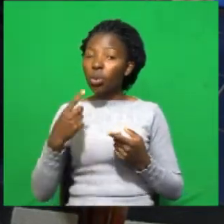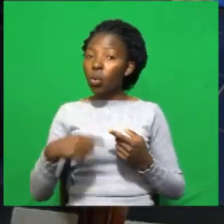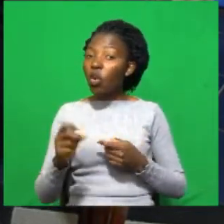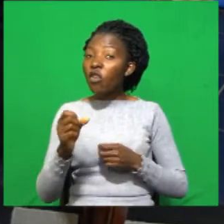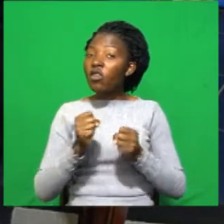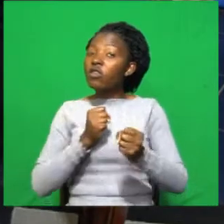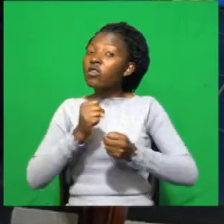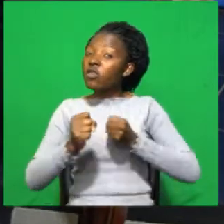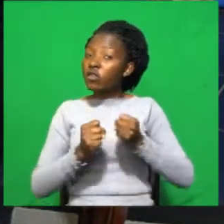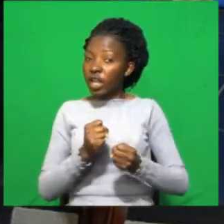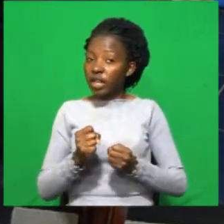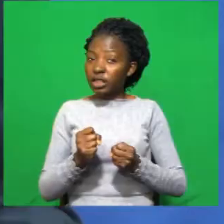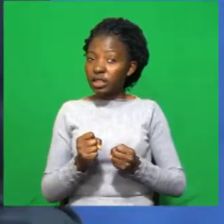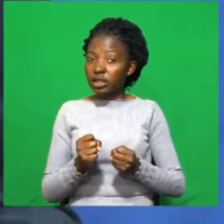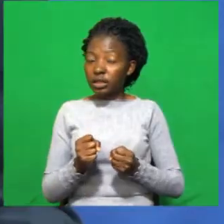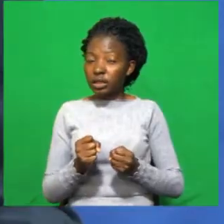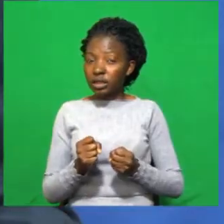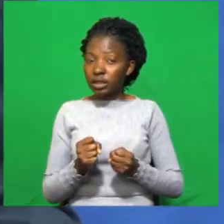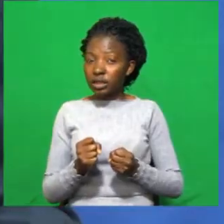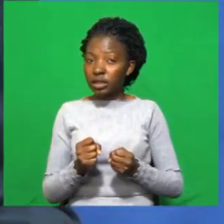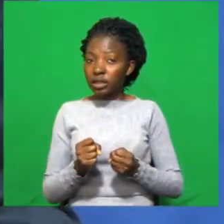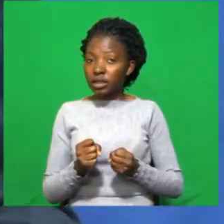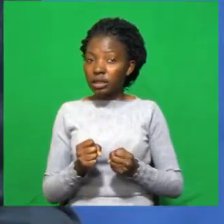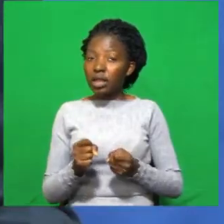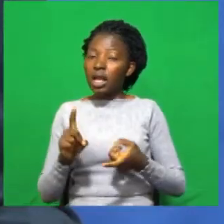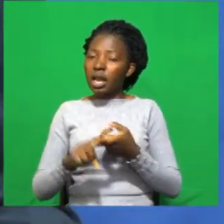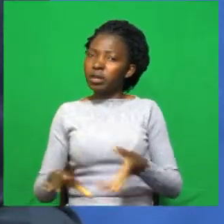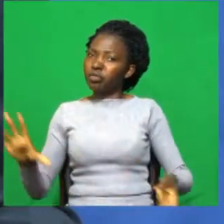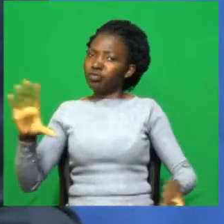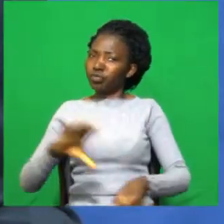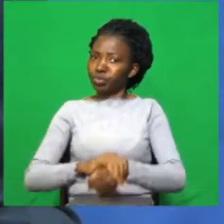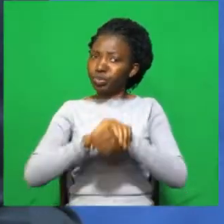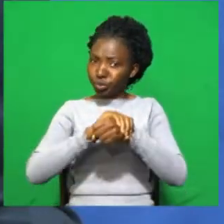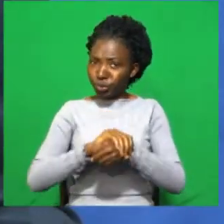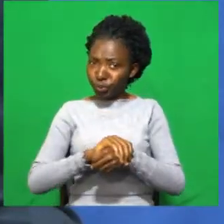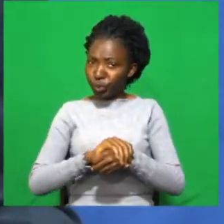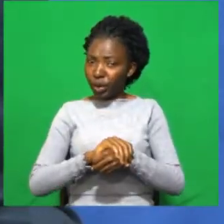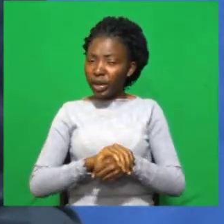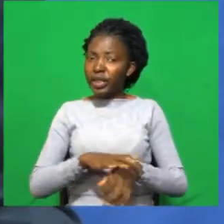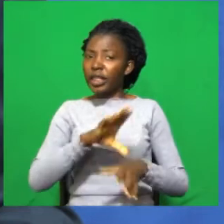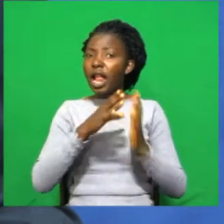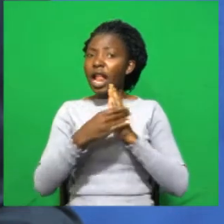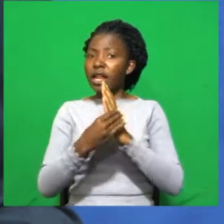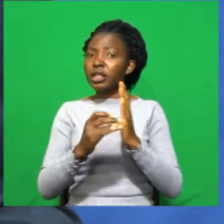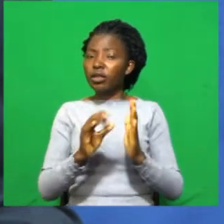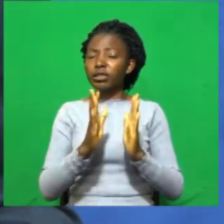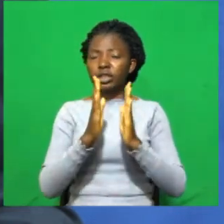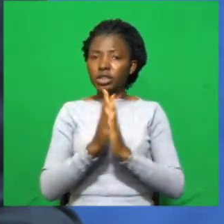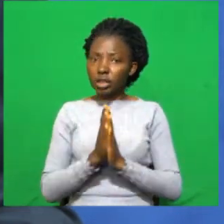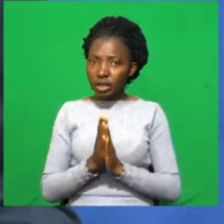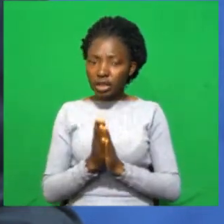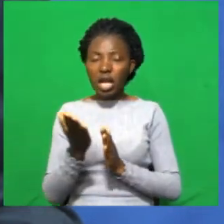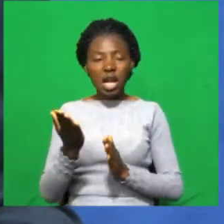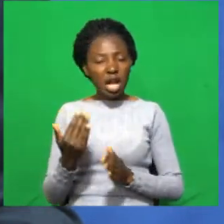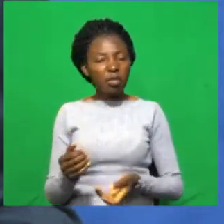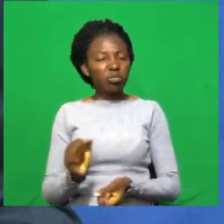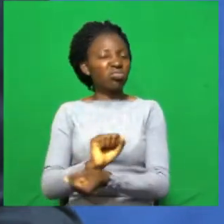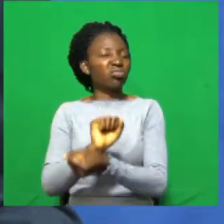achinorwisa imwe instruction yaive kuti endai munobata mutungamiriri wechechi muuye naye ari